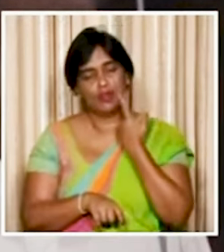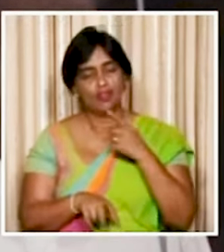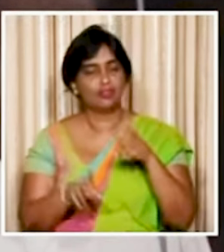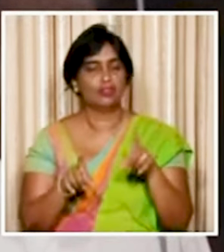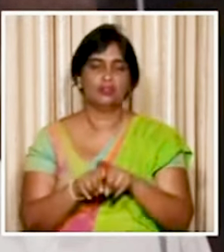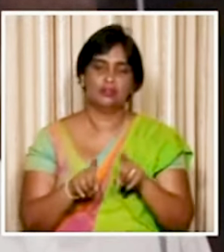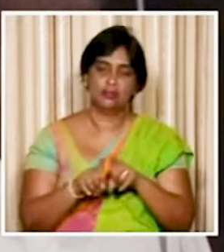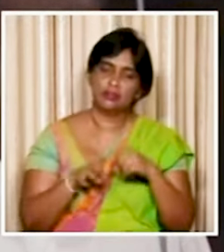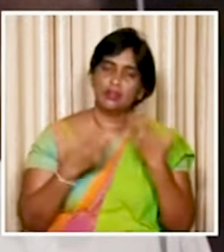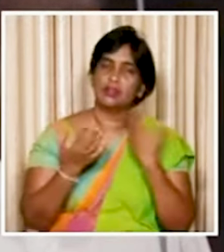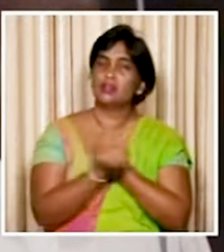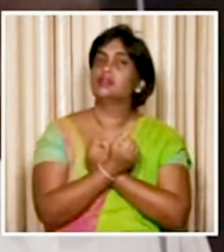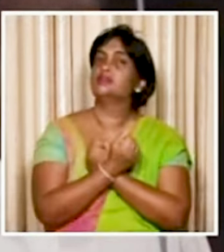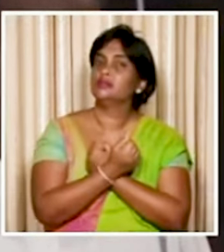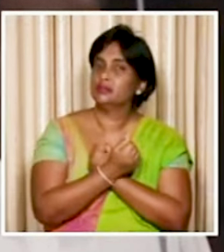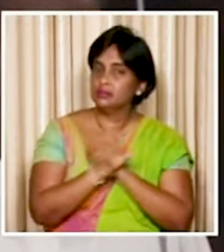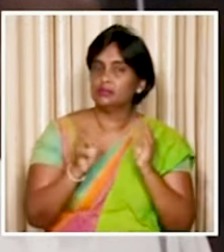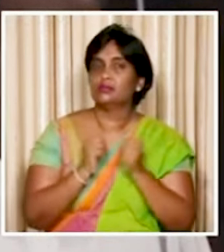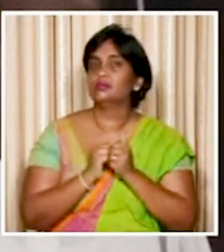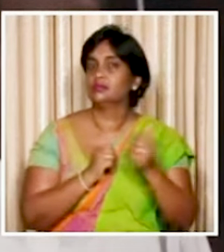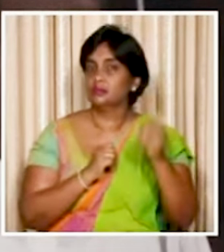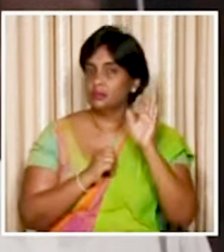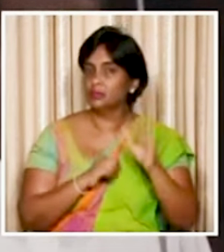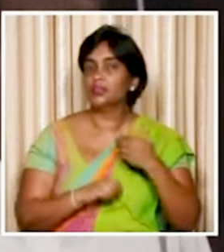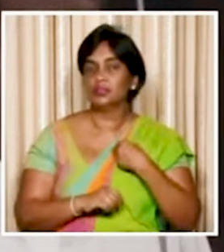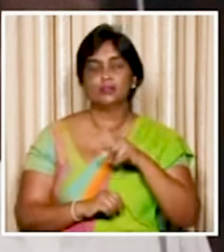விடுதலை செய்ய வேண்டும், அல்லது அவர்களுக்கு